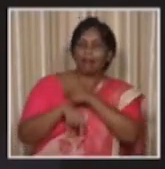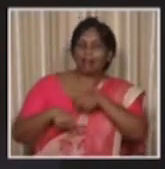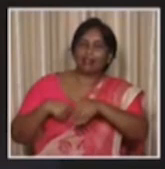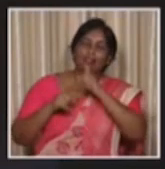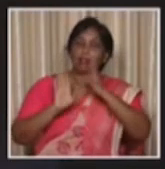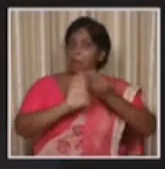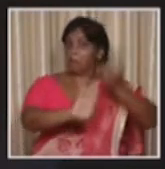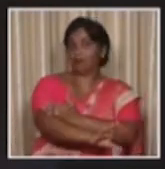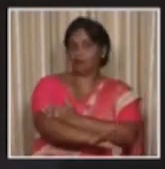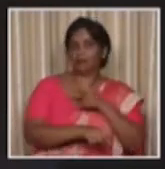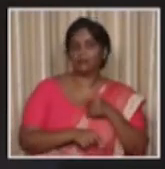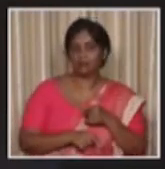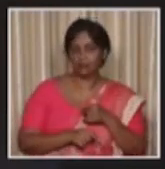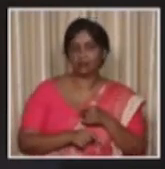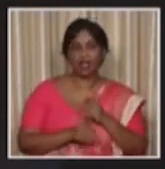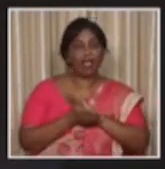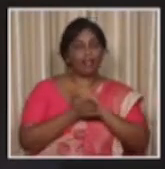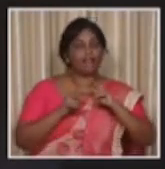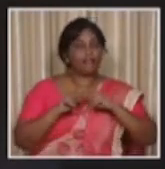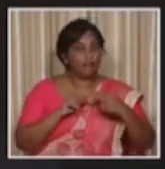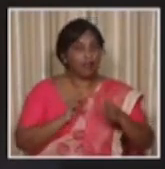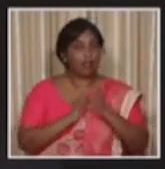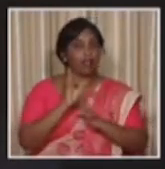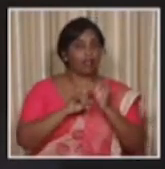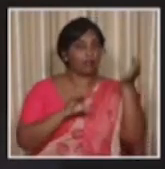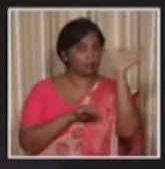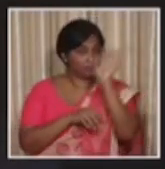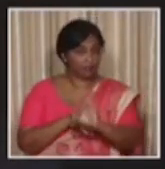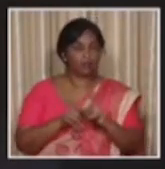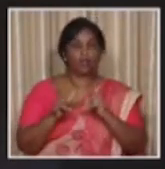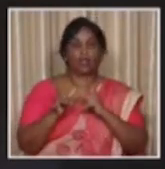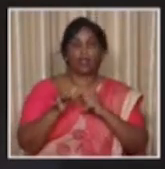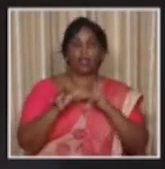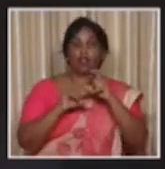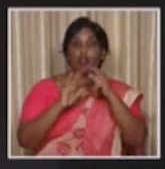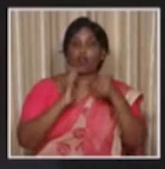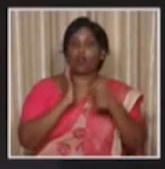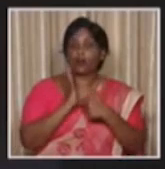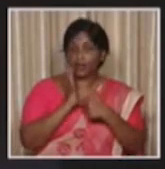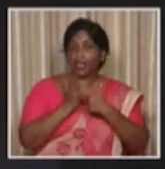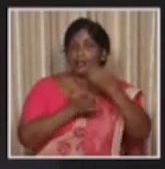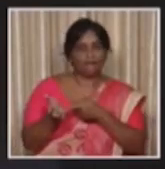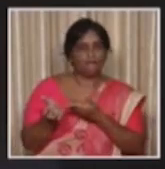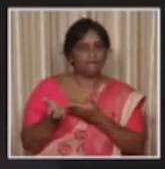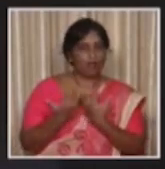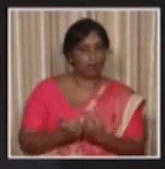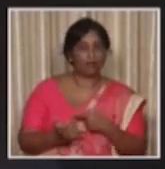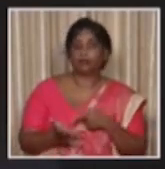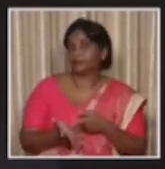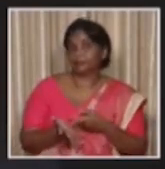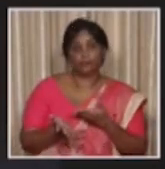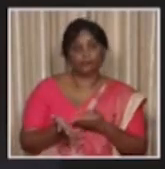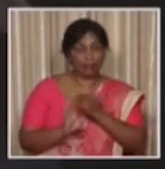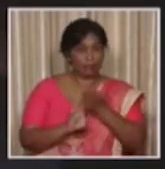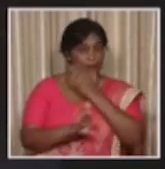ඉඩ ඉස්සෙල් එක හරින් ප්‍රනාන්දු ඇමතිතුමා පත් කරලා විගණන වාර්තාව ඇවිල්ලා තියෙනවා. ඒකේ තියෙන කාරණා ටික ගත්තොත් ඒක මේ